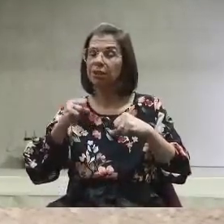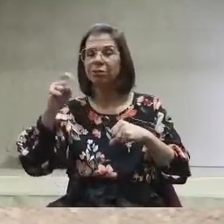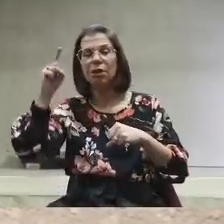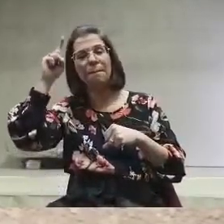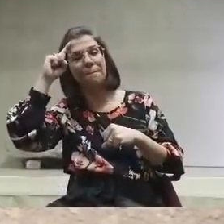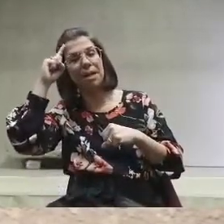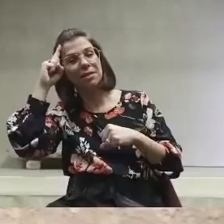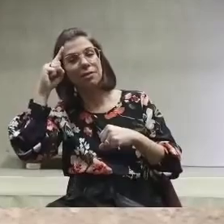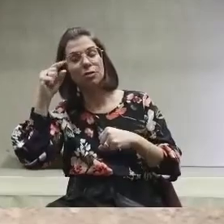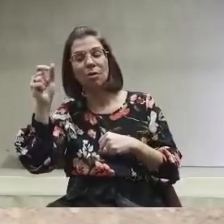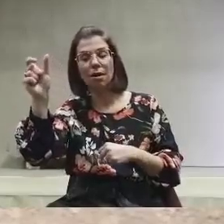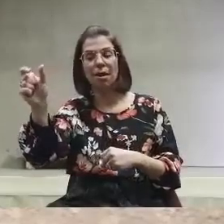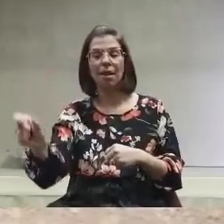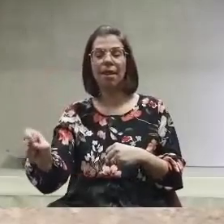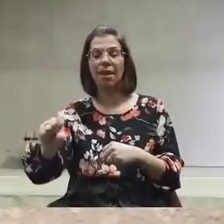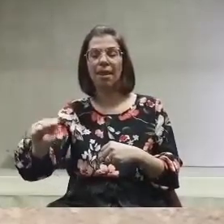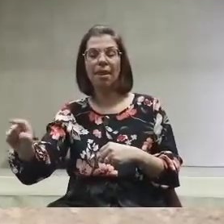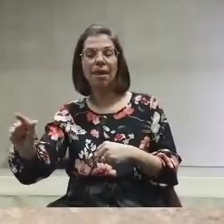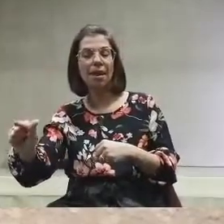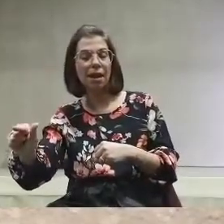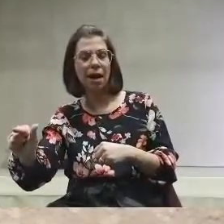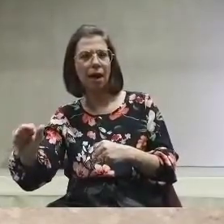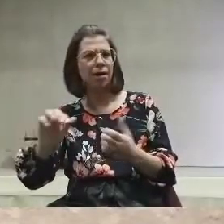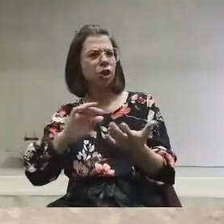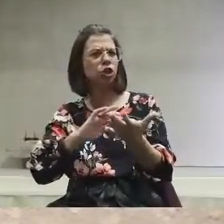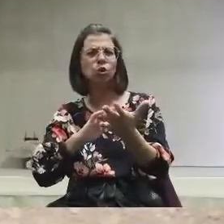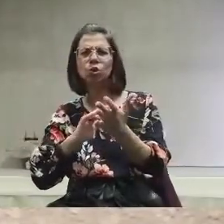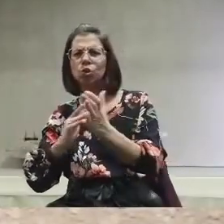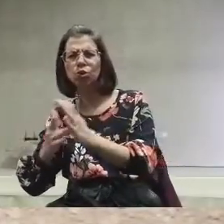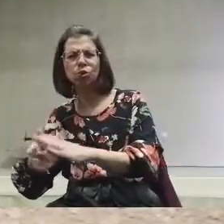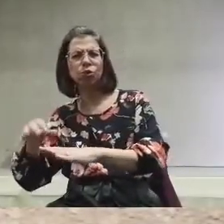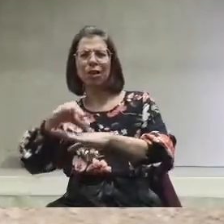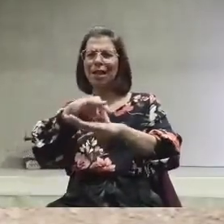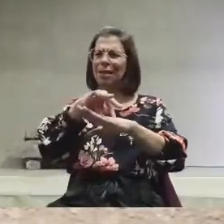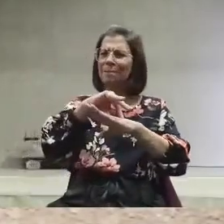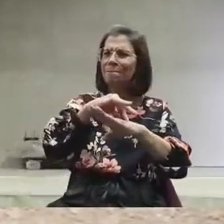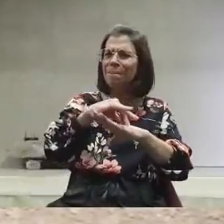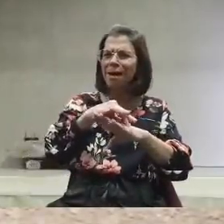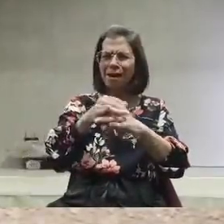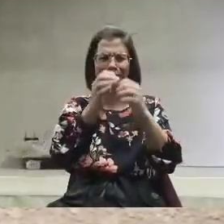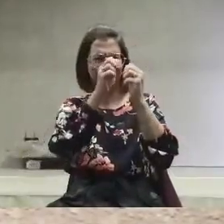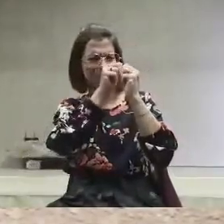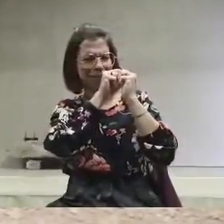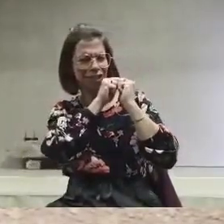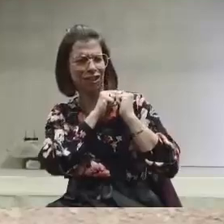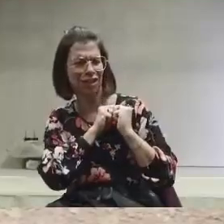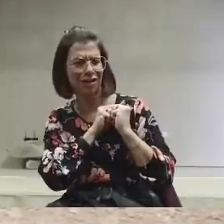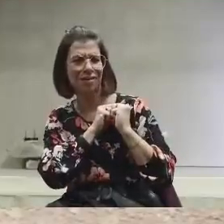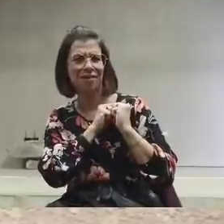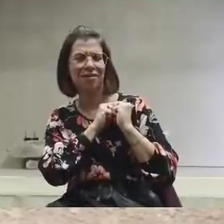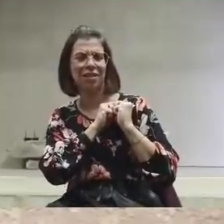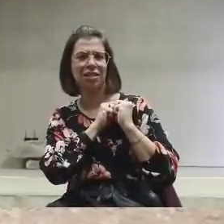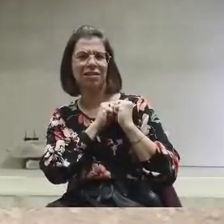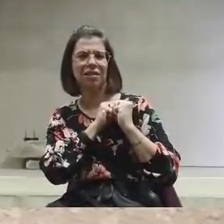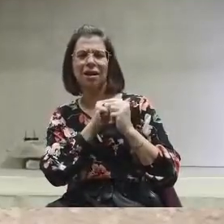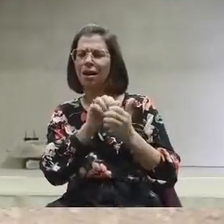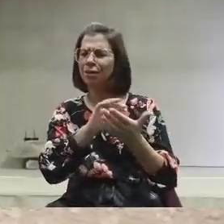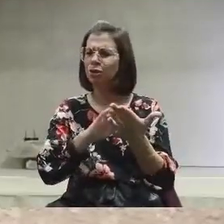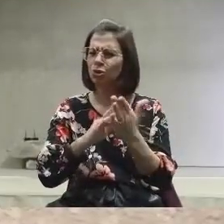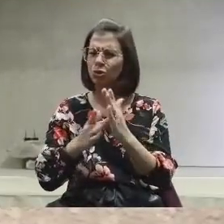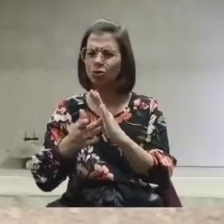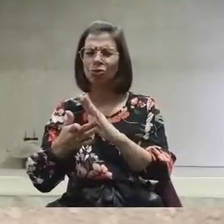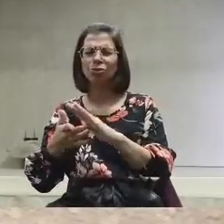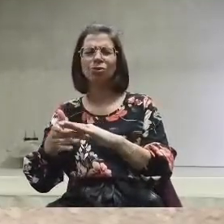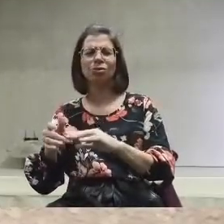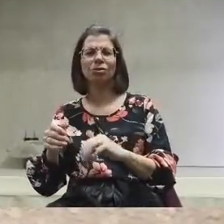nos maladies. Il s'est chargé de nos douleurs morales, physiques et spirituelles. L'homme dans